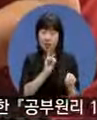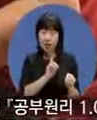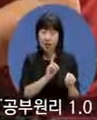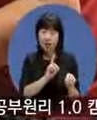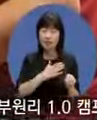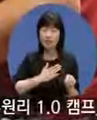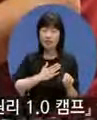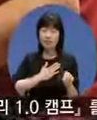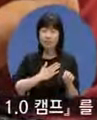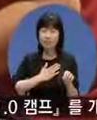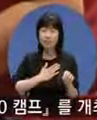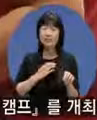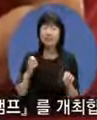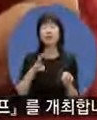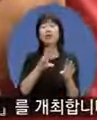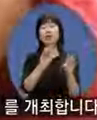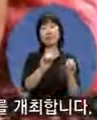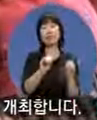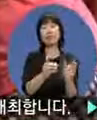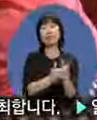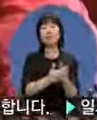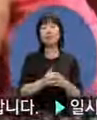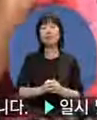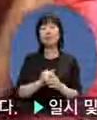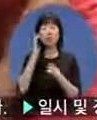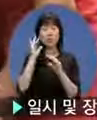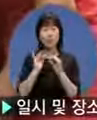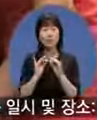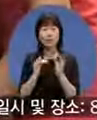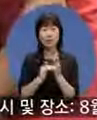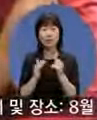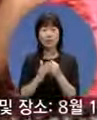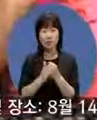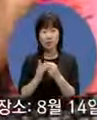였지 응 그리고 끄시면 됩니다 동의를